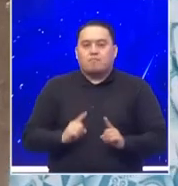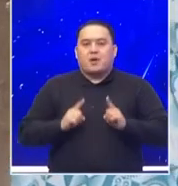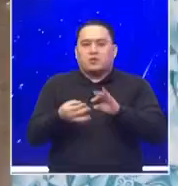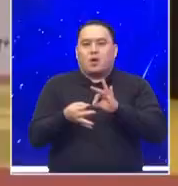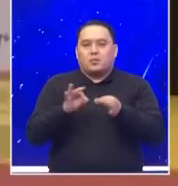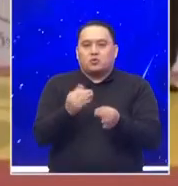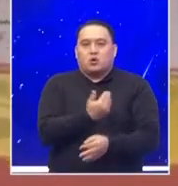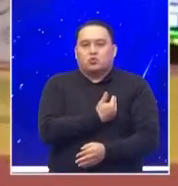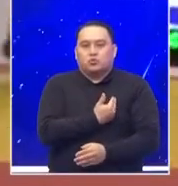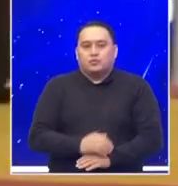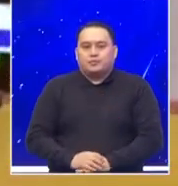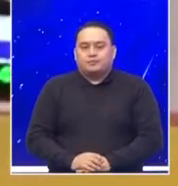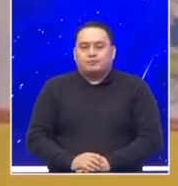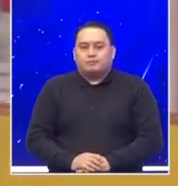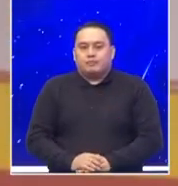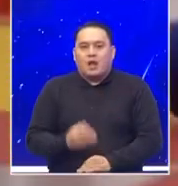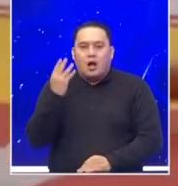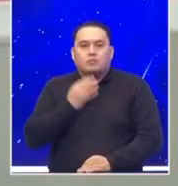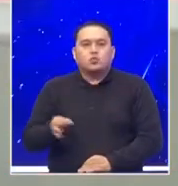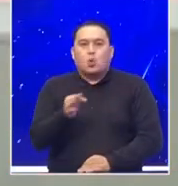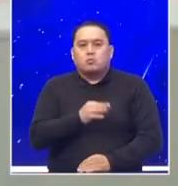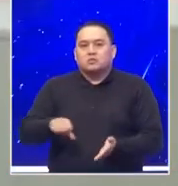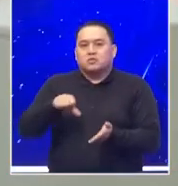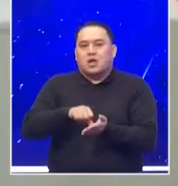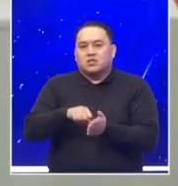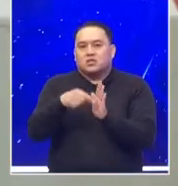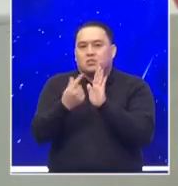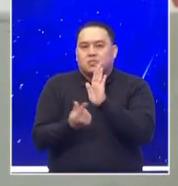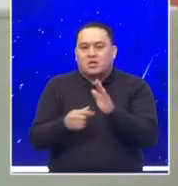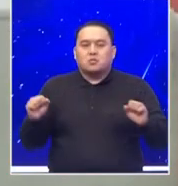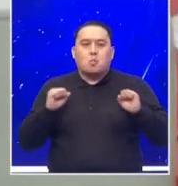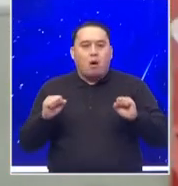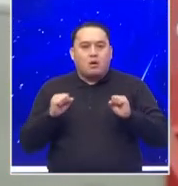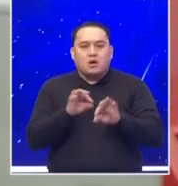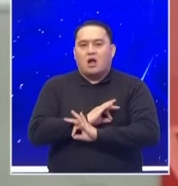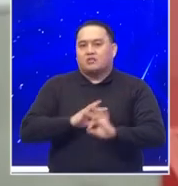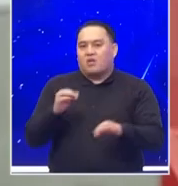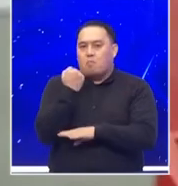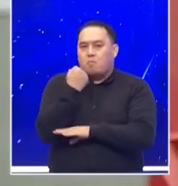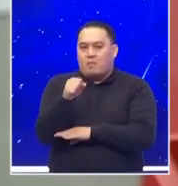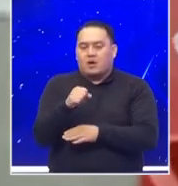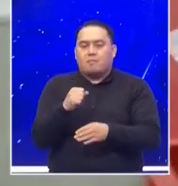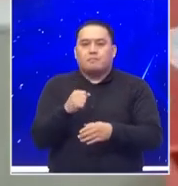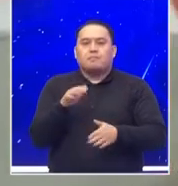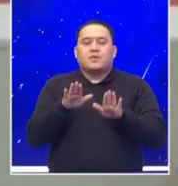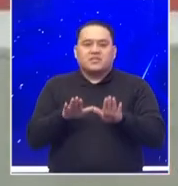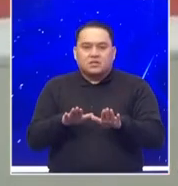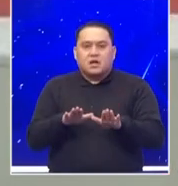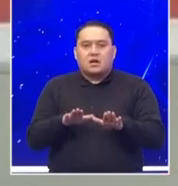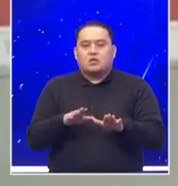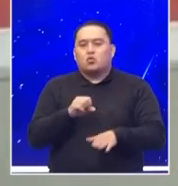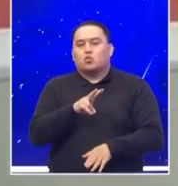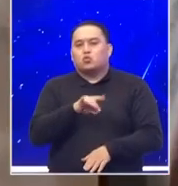олимпиаду кроме не алматинская область представили еще 17 спортсменов отличились своими победами и призовыми местами нурсулу